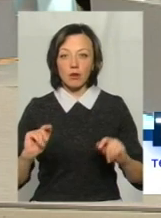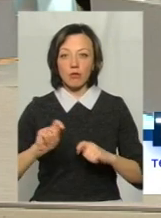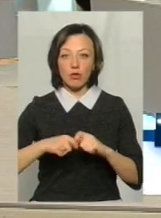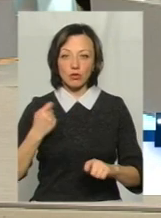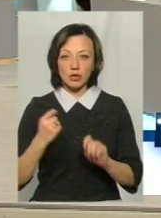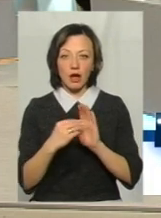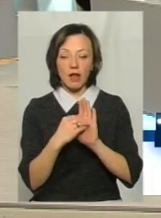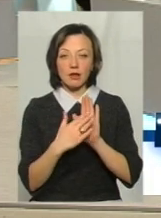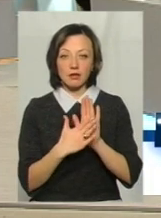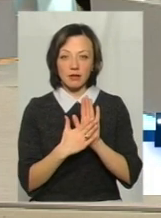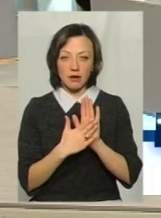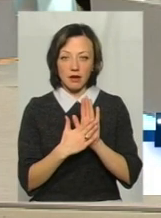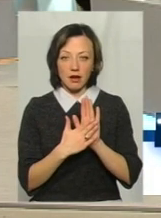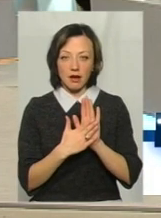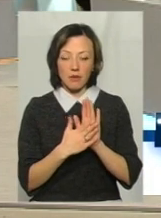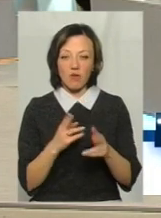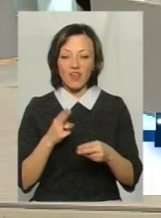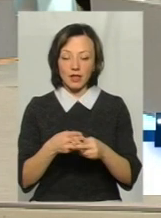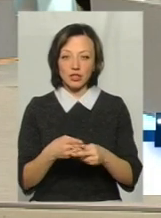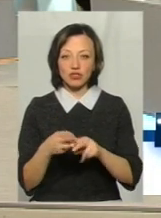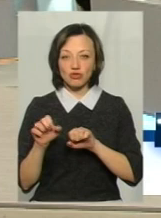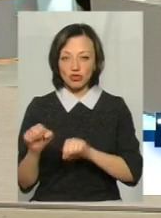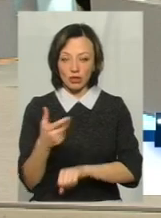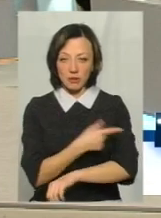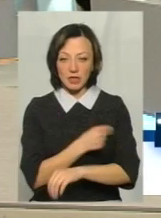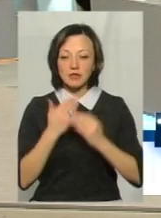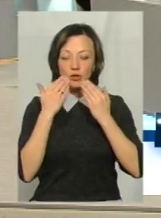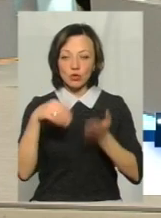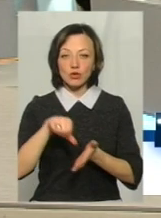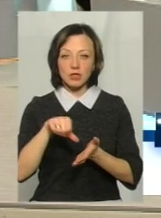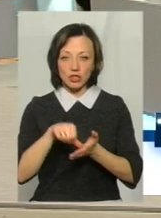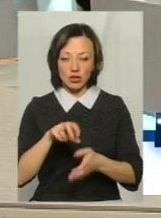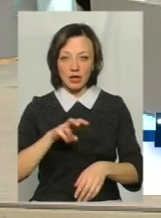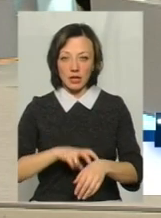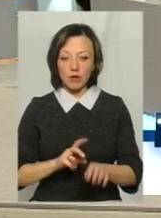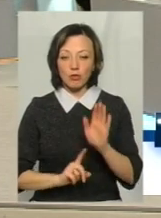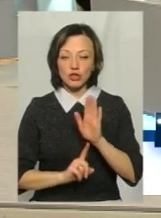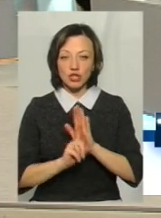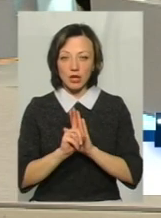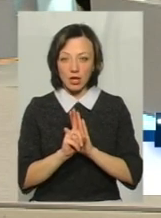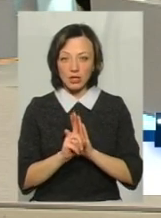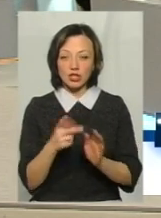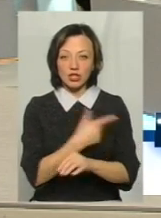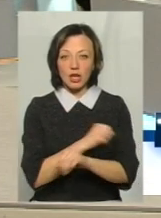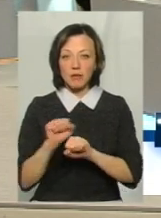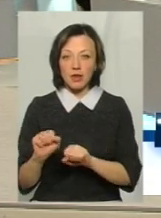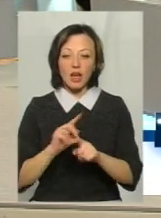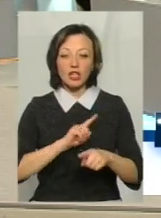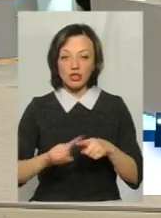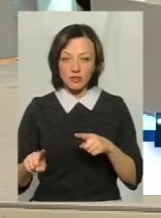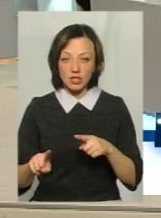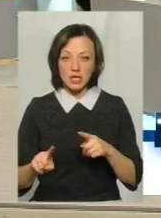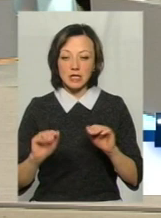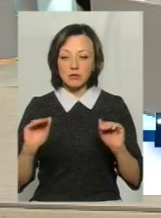календаря профілактичних щеплень. В цьому випадку треба звернутися до дільничного педіатра і починати щеплення якнайшвидше,